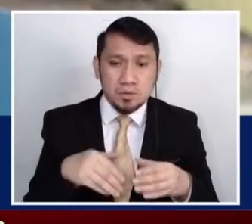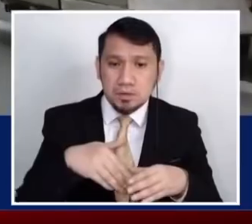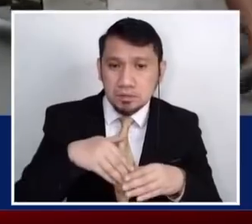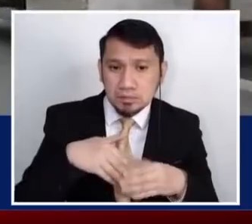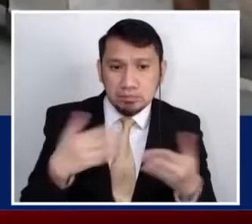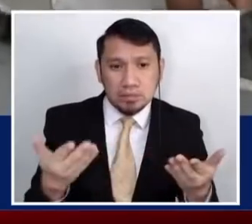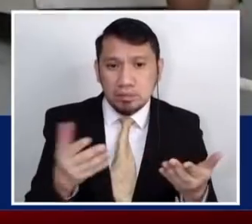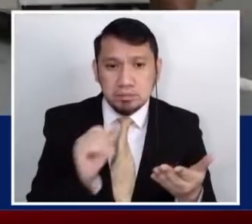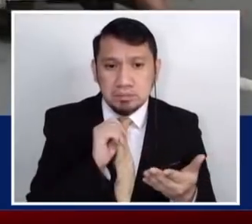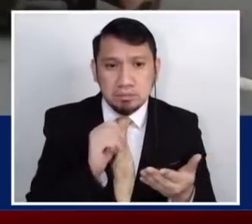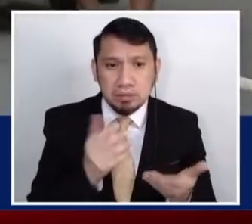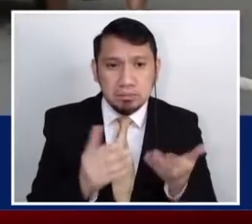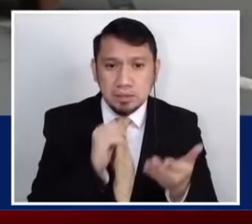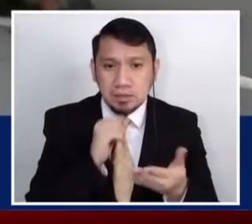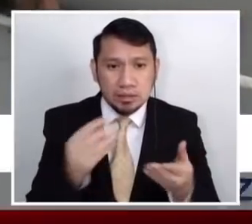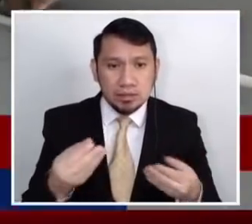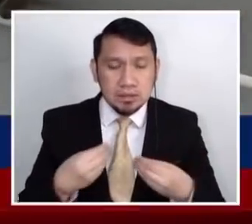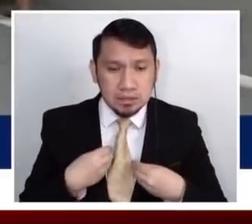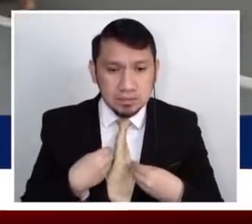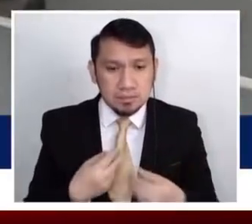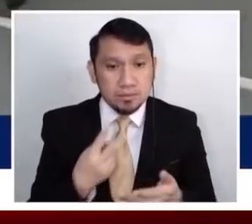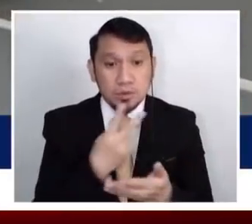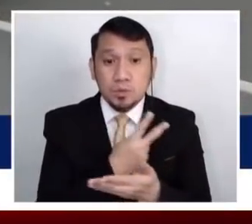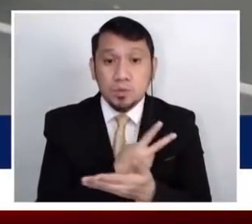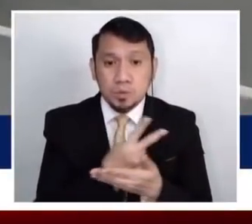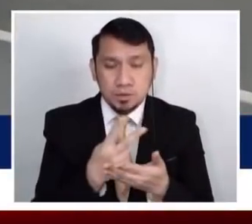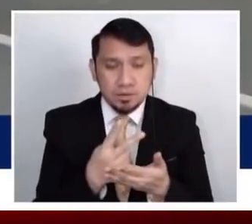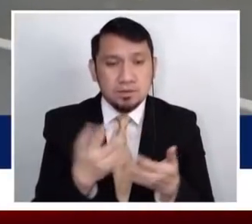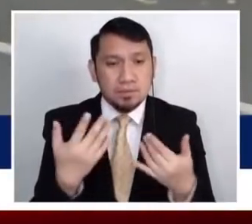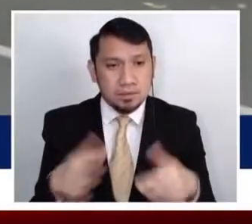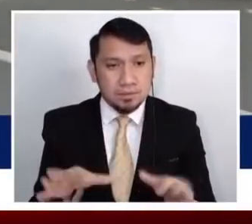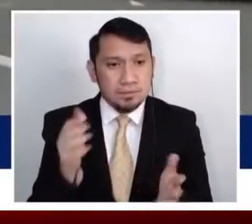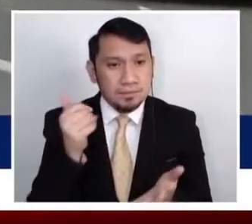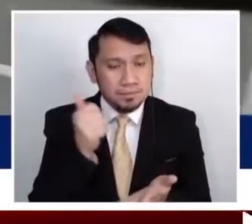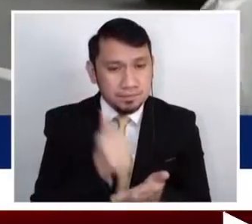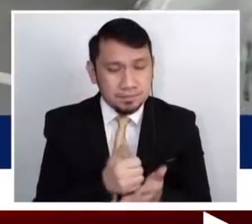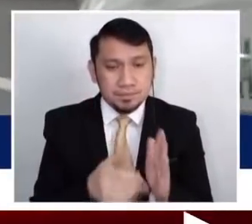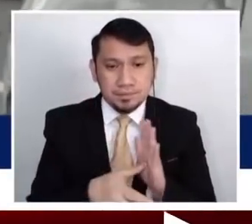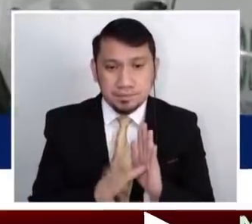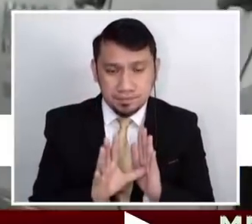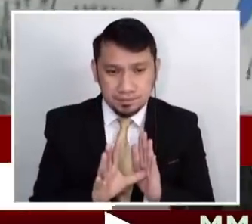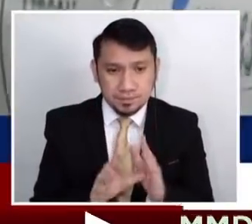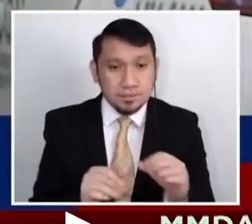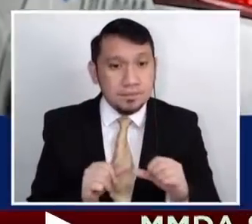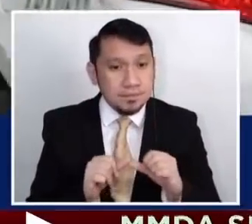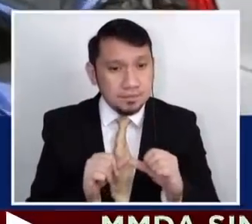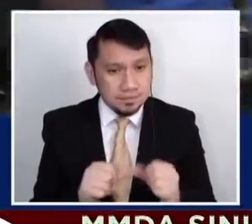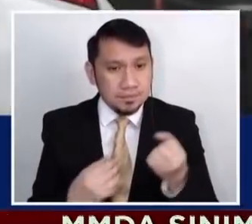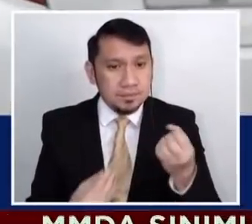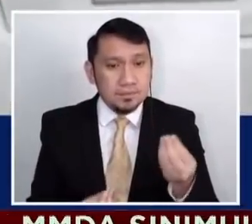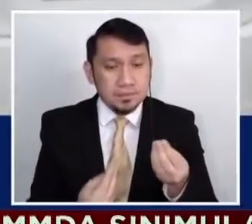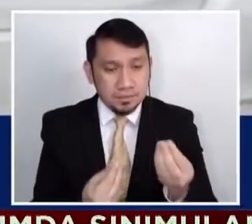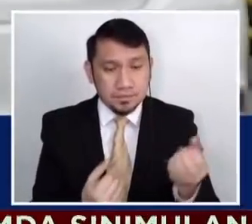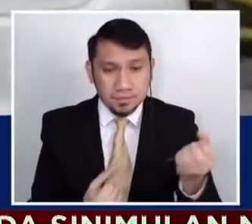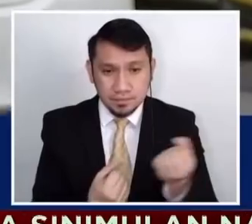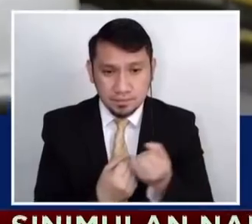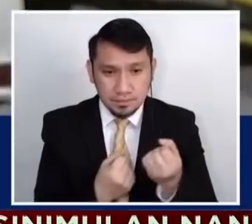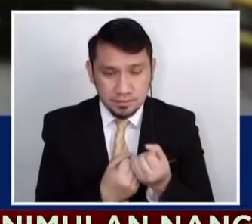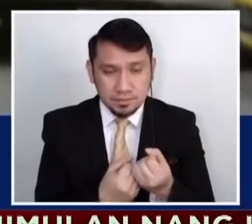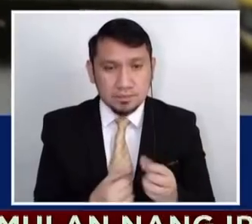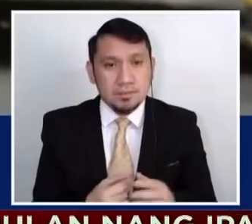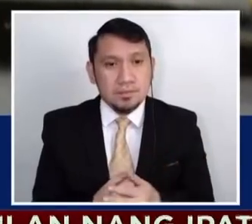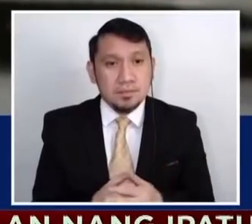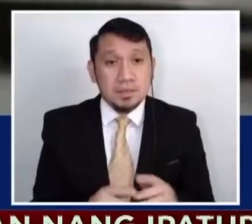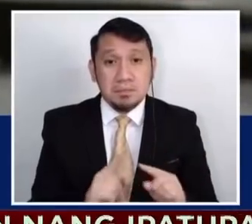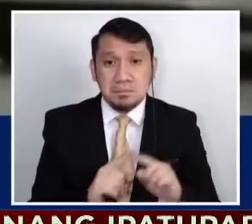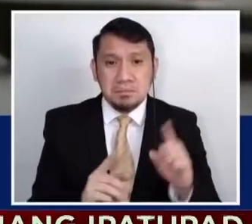i-release yun. Pero 2 linggo matapos aprubahan ng COMELEC na ituloy ang ayuda sa public transport, nga pa rin ang